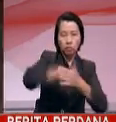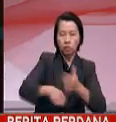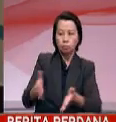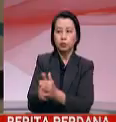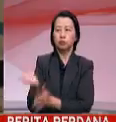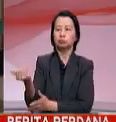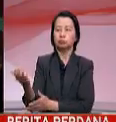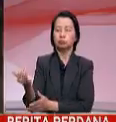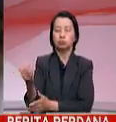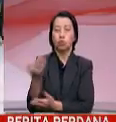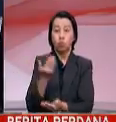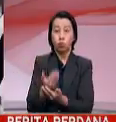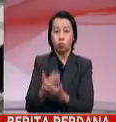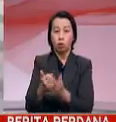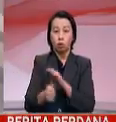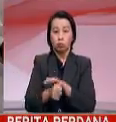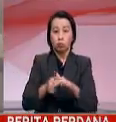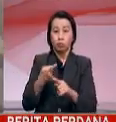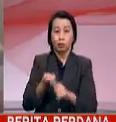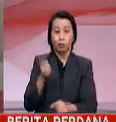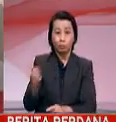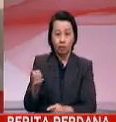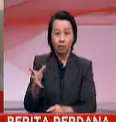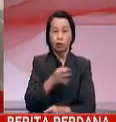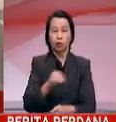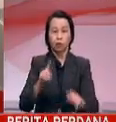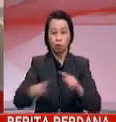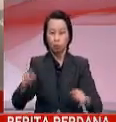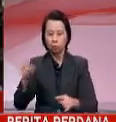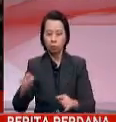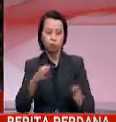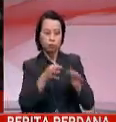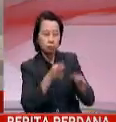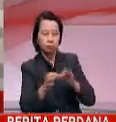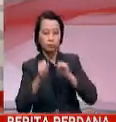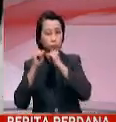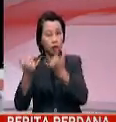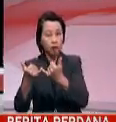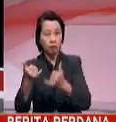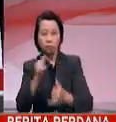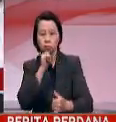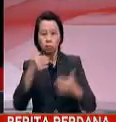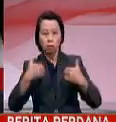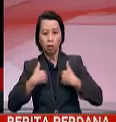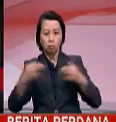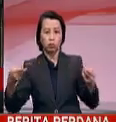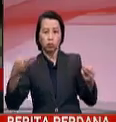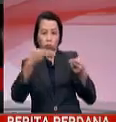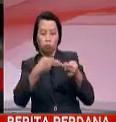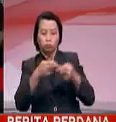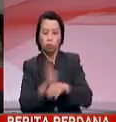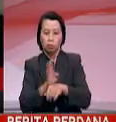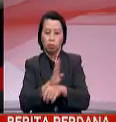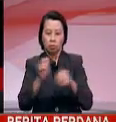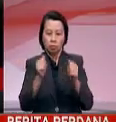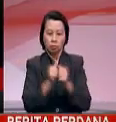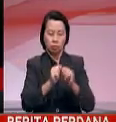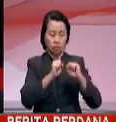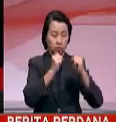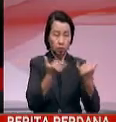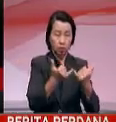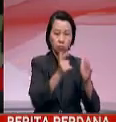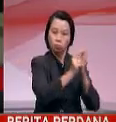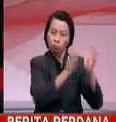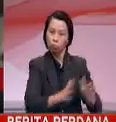meminta wang perlindungan daripada mereka. Bagaimanapun, Latimer menjelaskan syarikatnya tidak mempunyai hubungan perniagaan dengan firma